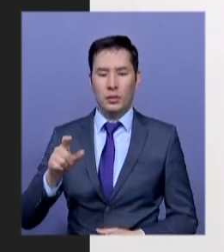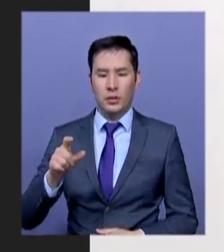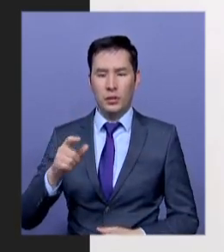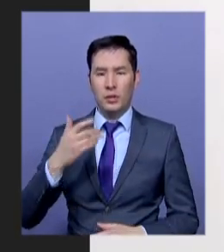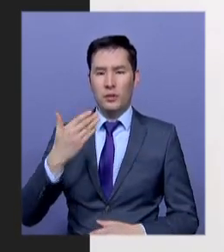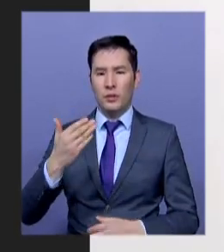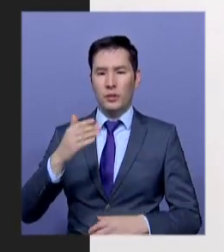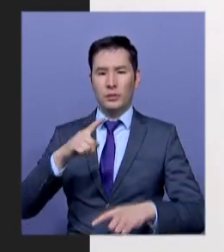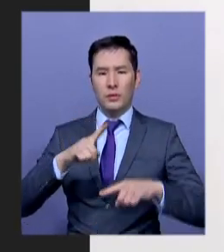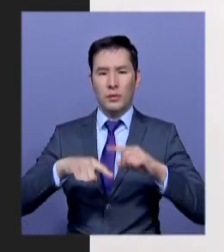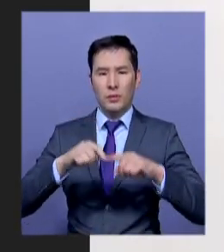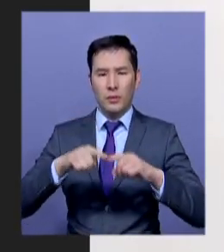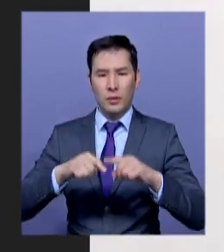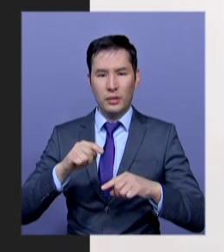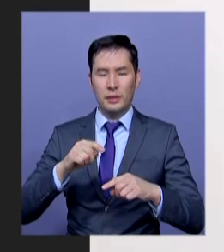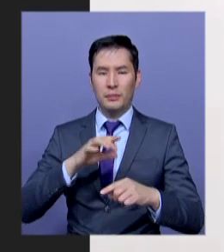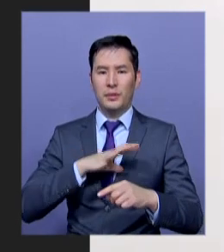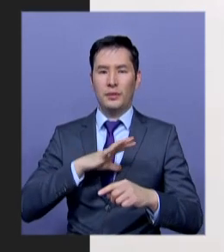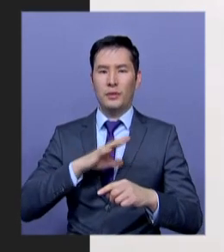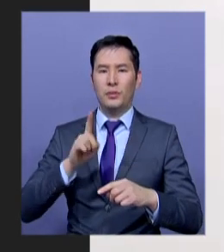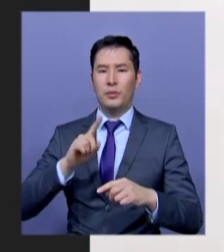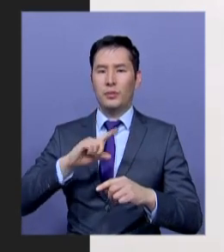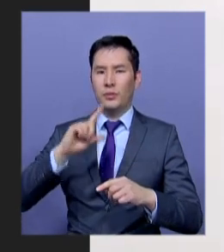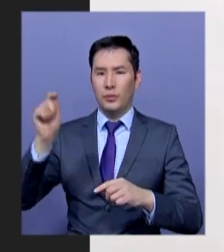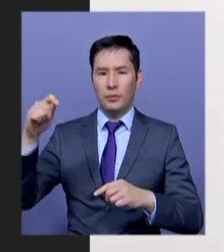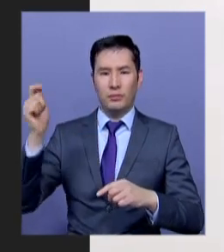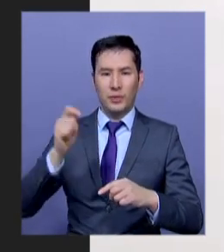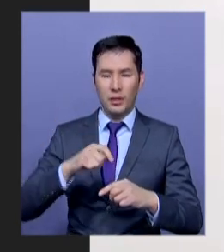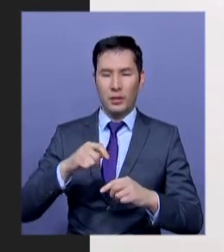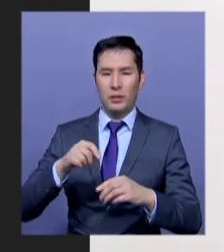туыстары, ауырмаудың амалын іздеп жүрген кісілердің барлығы қойған сұрақтар болды.